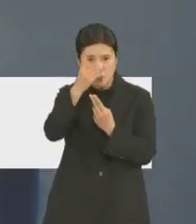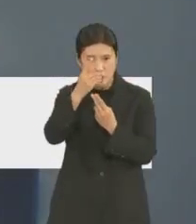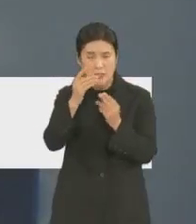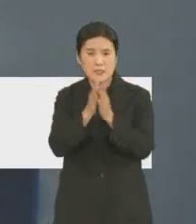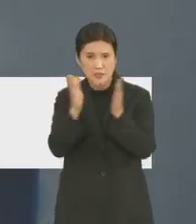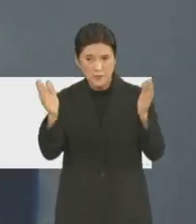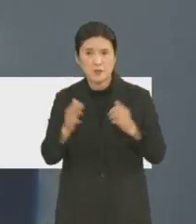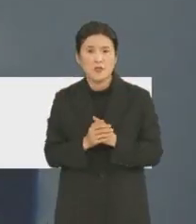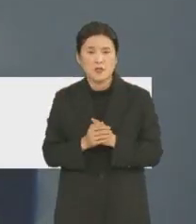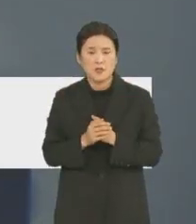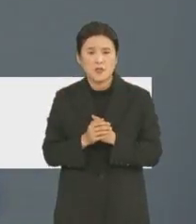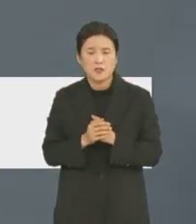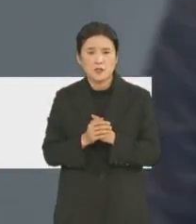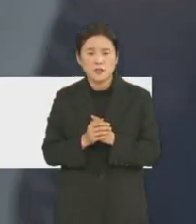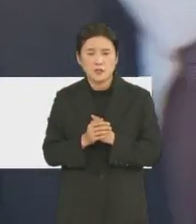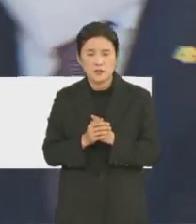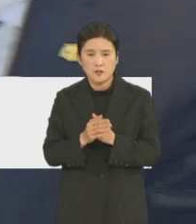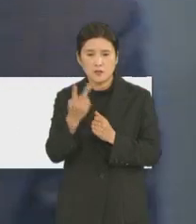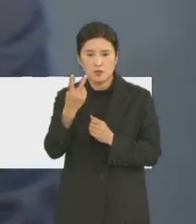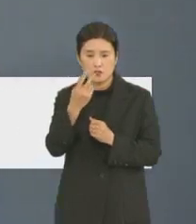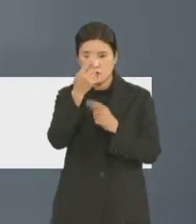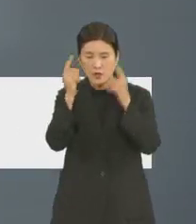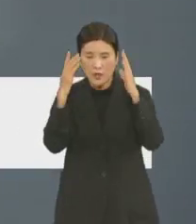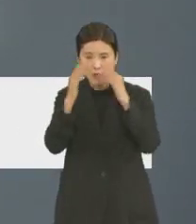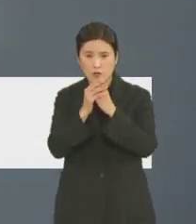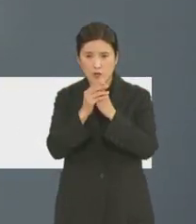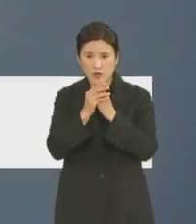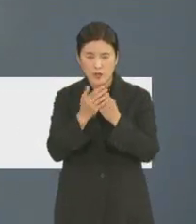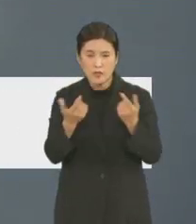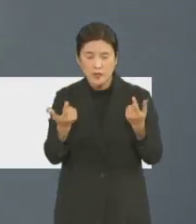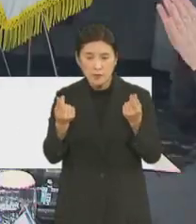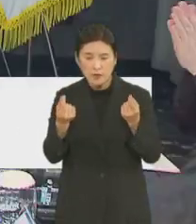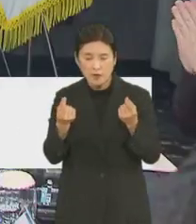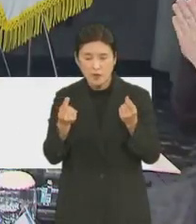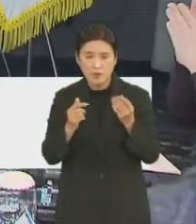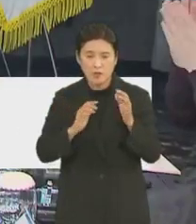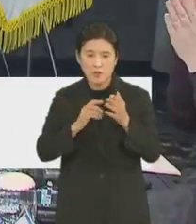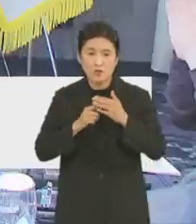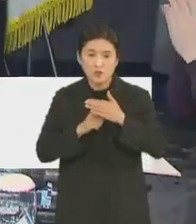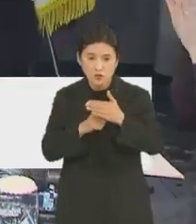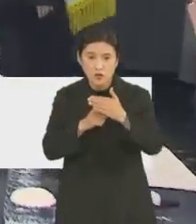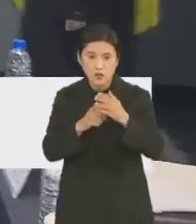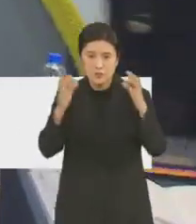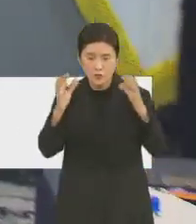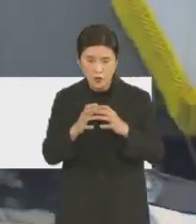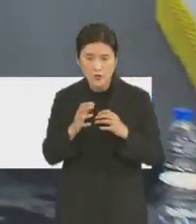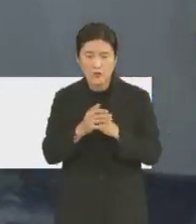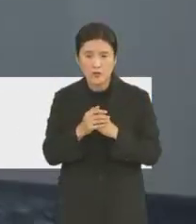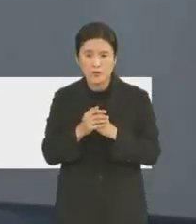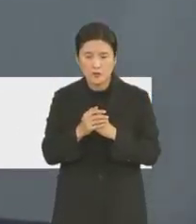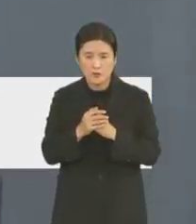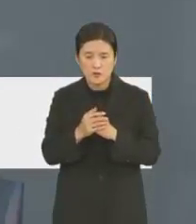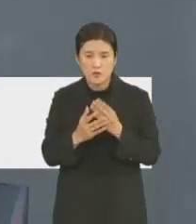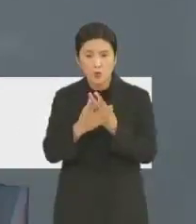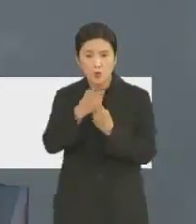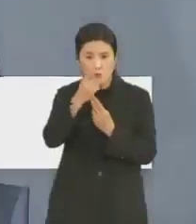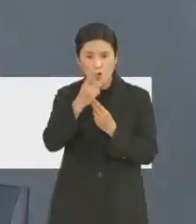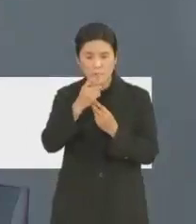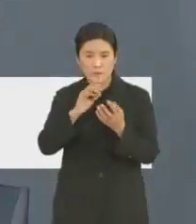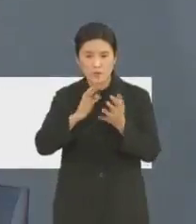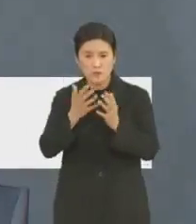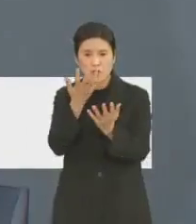알렸습니다 두 대학은 통합 공동 추진위원회를 구성운영해 구성원들 의견이 반영된 최적의 통화반을